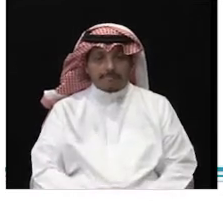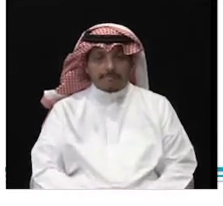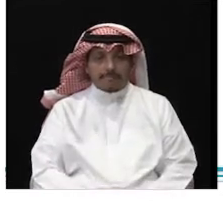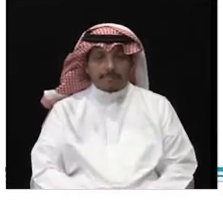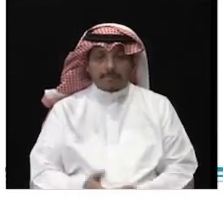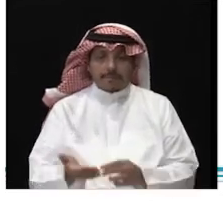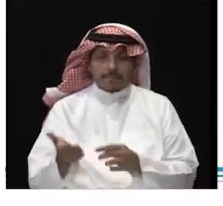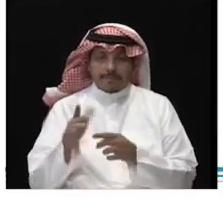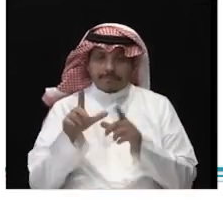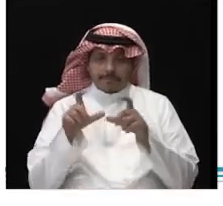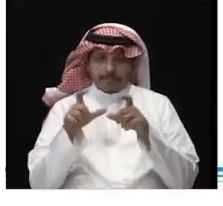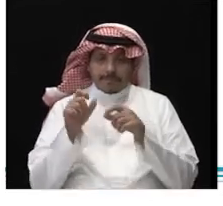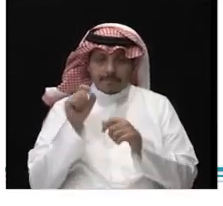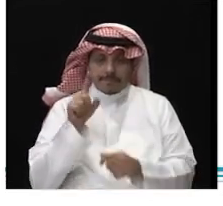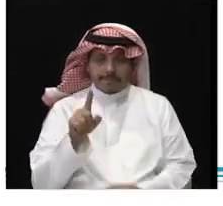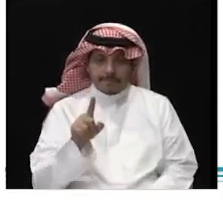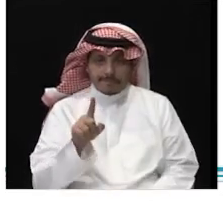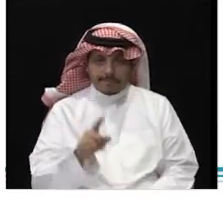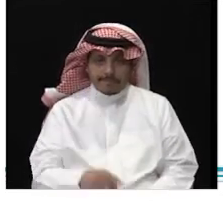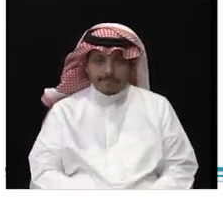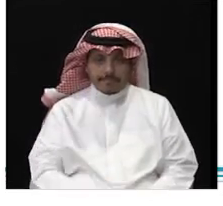الصورة الأولى هي صورة،